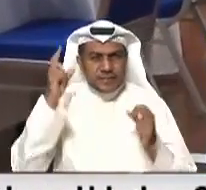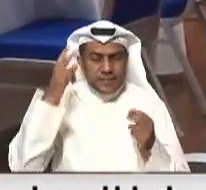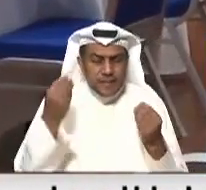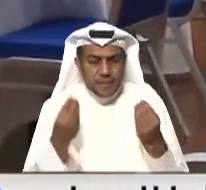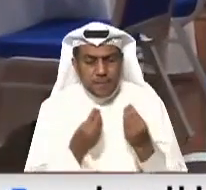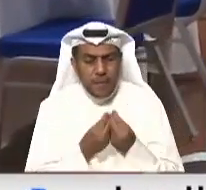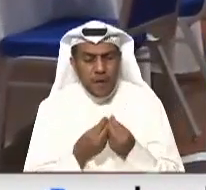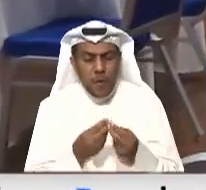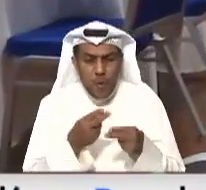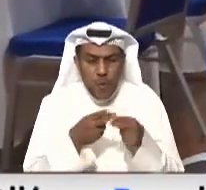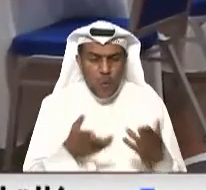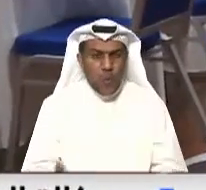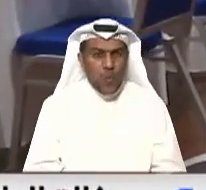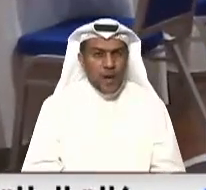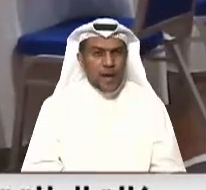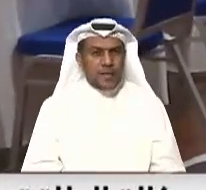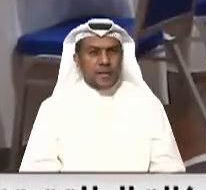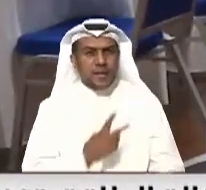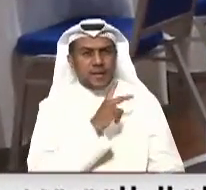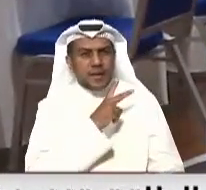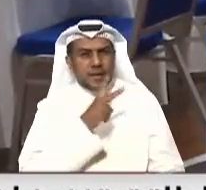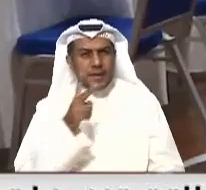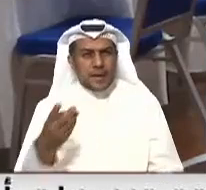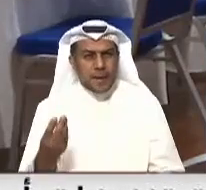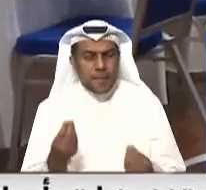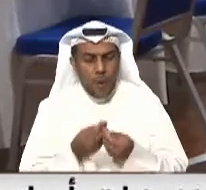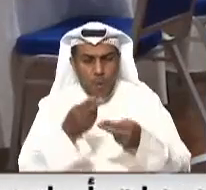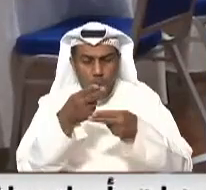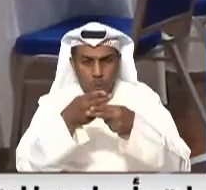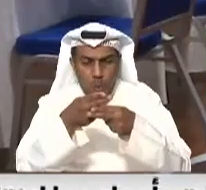الابتكار في سبيل دعم بيئة الابتكار في الكويت،